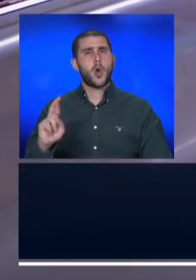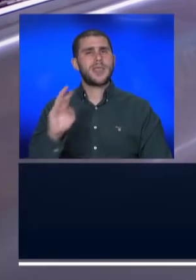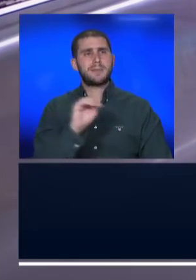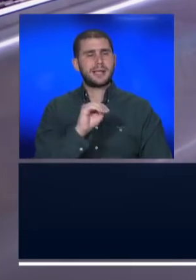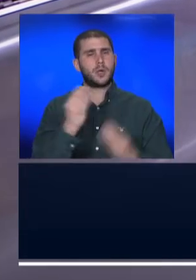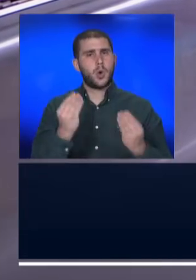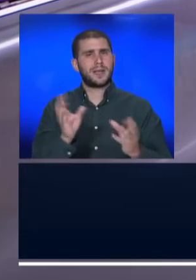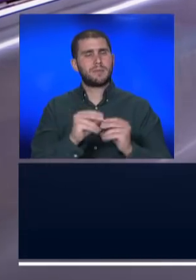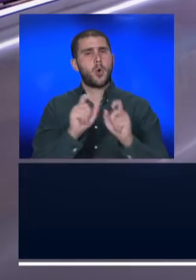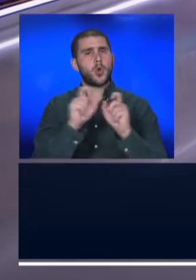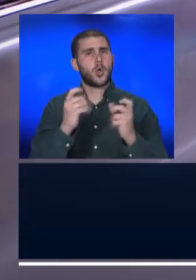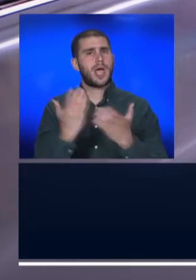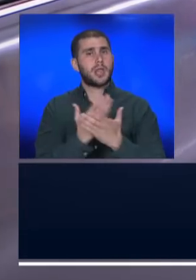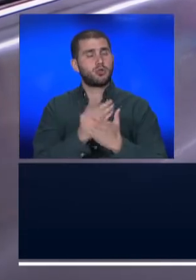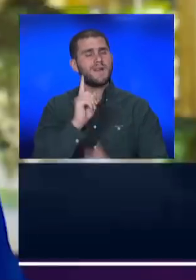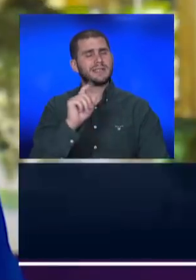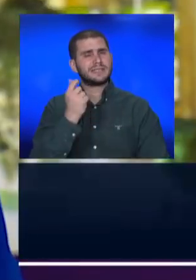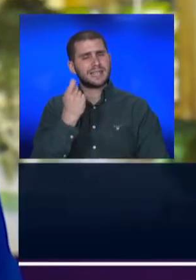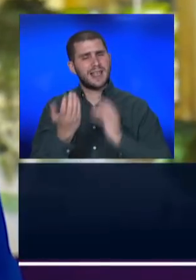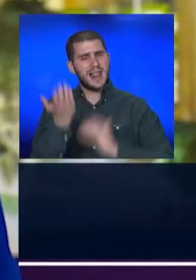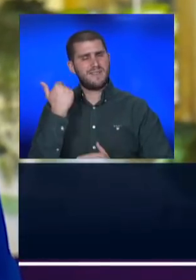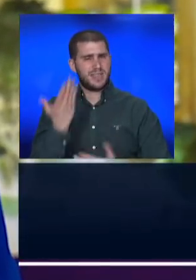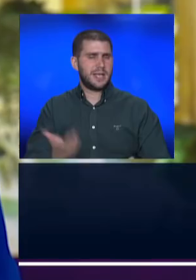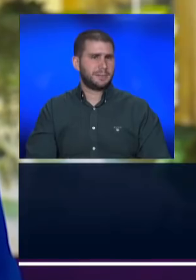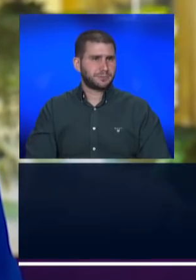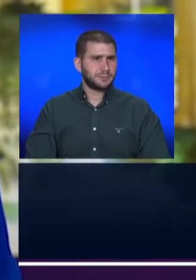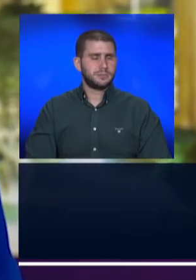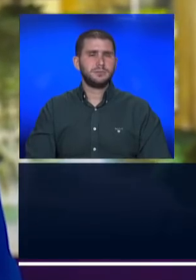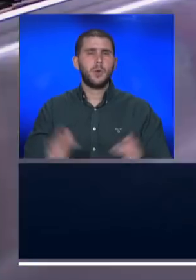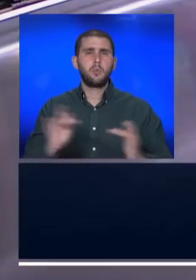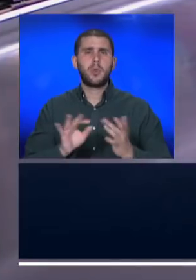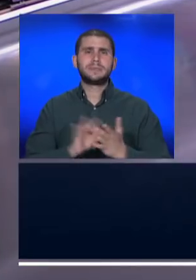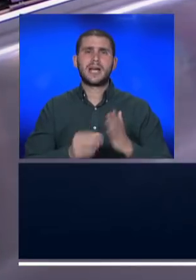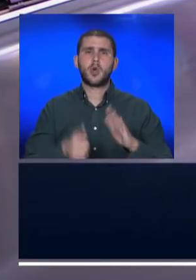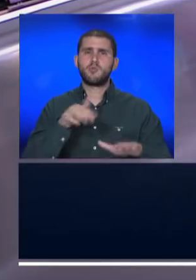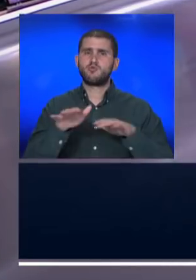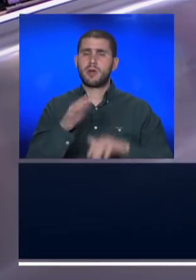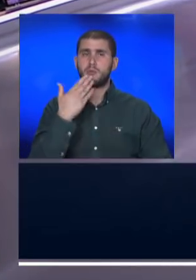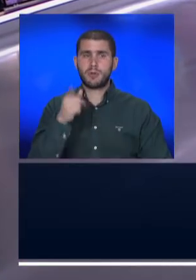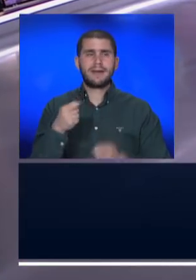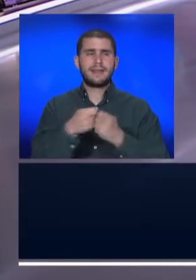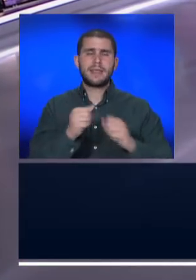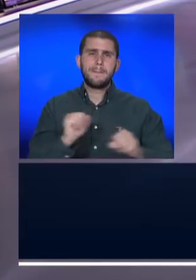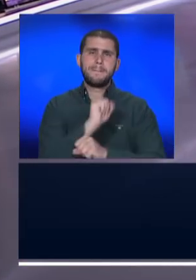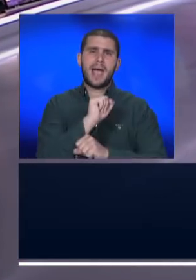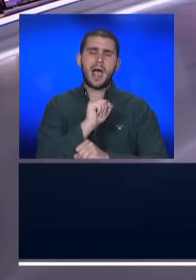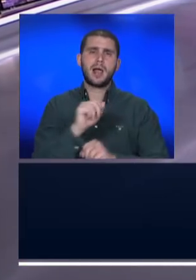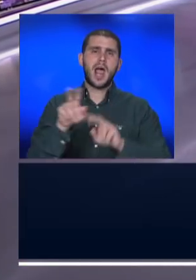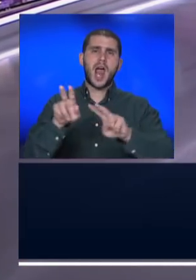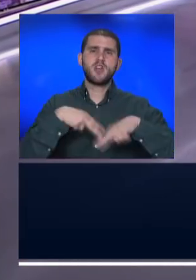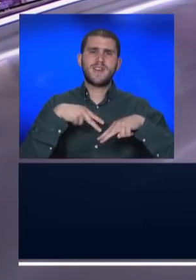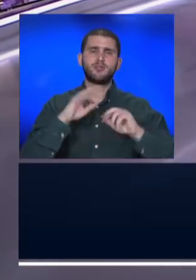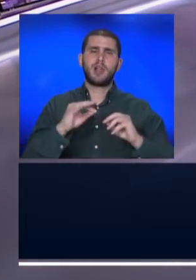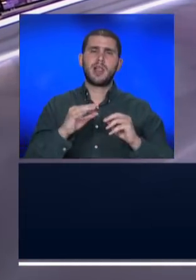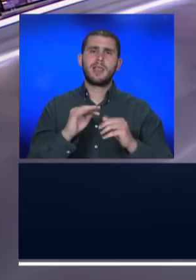המהדורה שלנו, אבל קצת לפני, מול משרד ראש הממשלה בירושלים, התארגנה היום מחאה למען השבת השבויים והנעדרים, ואני